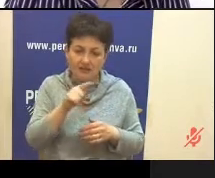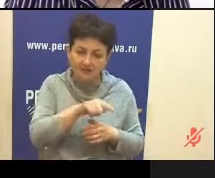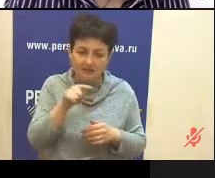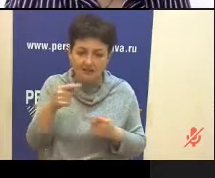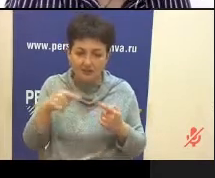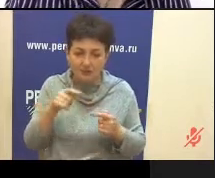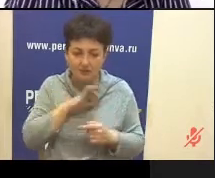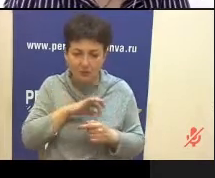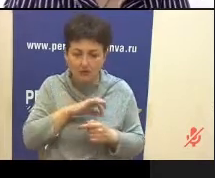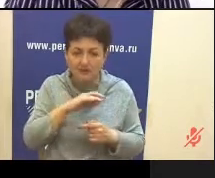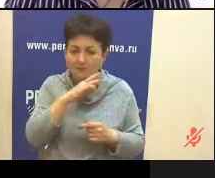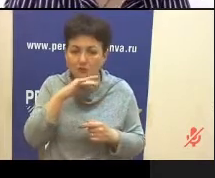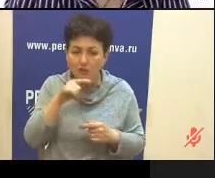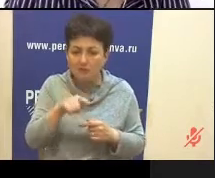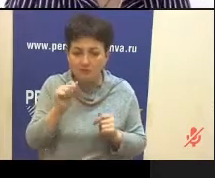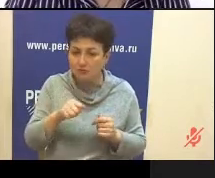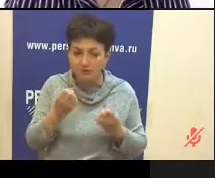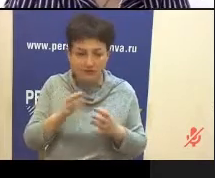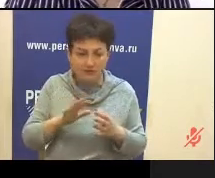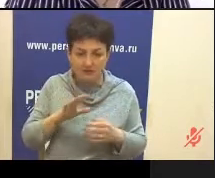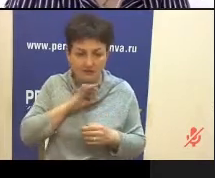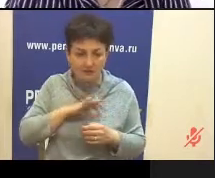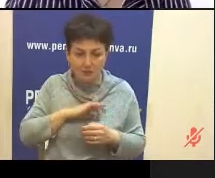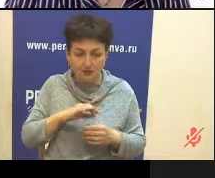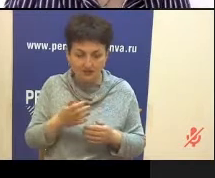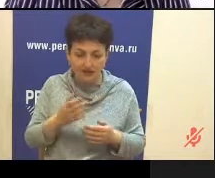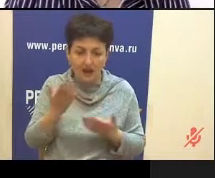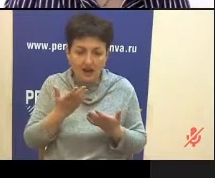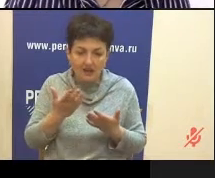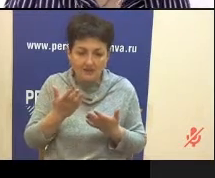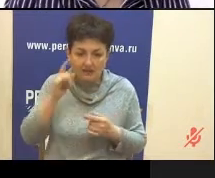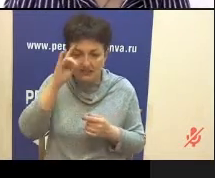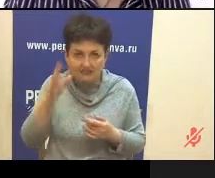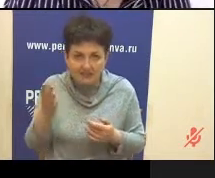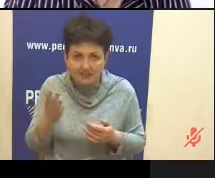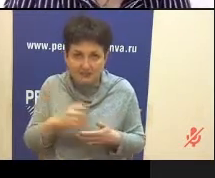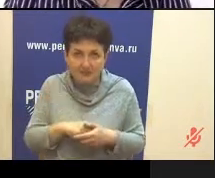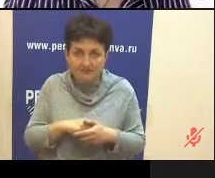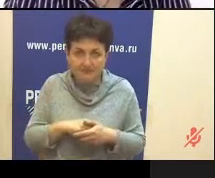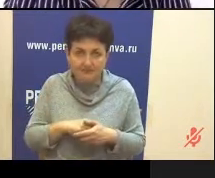иные пользователи. Многие из них могут быть не простыми пользователями, а какими-нибудь известными